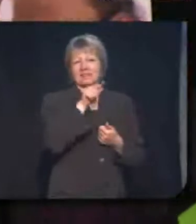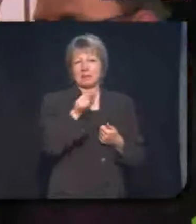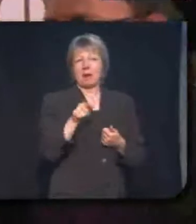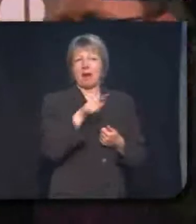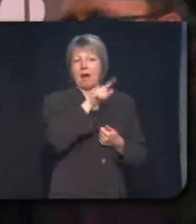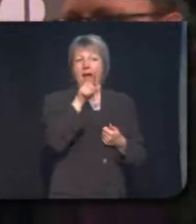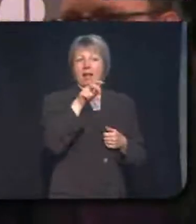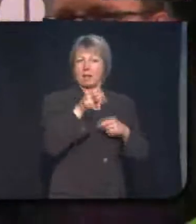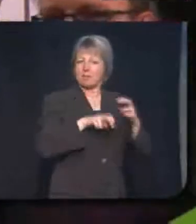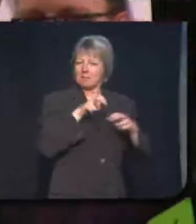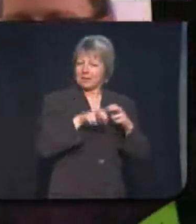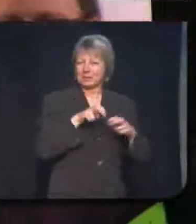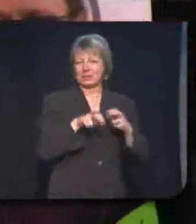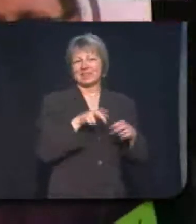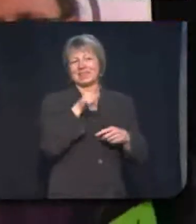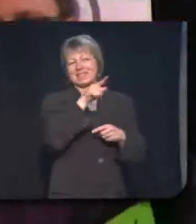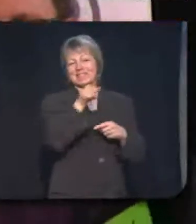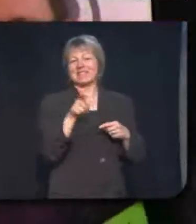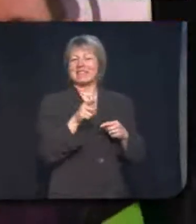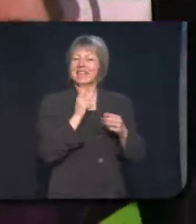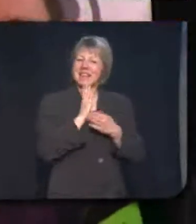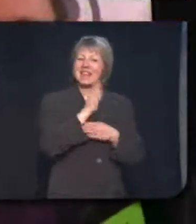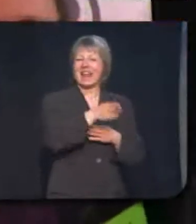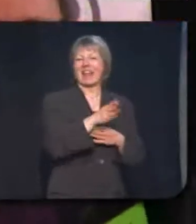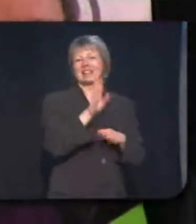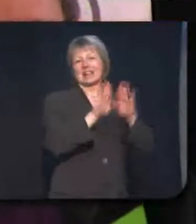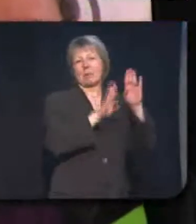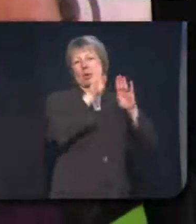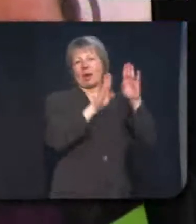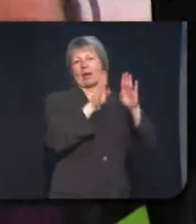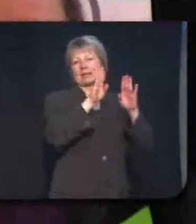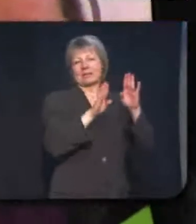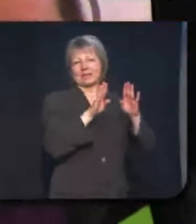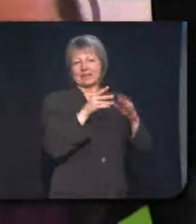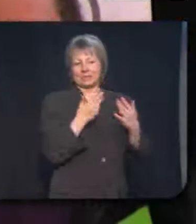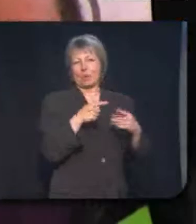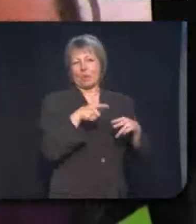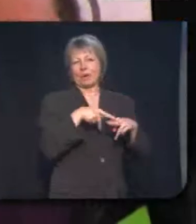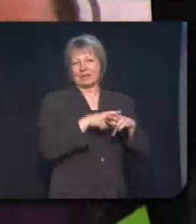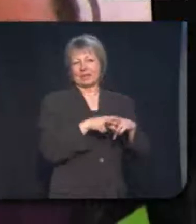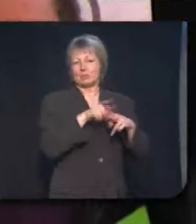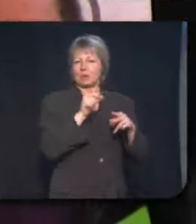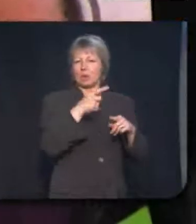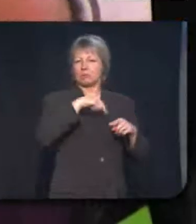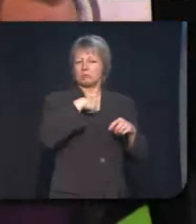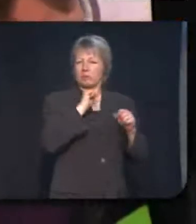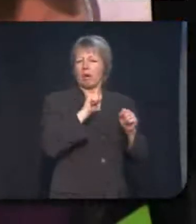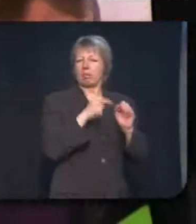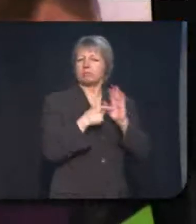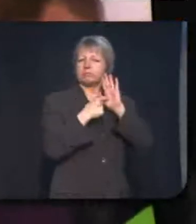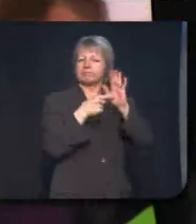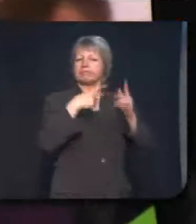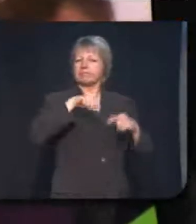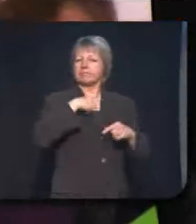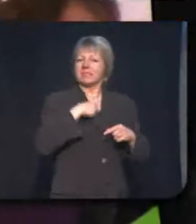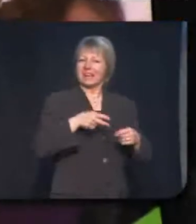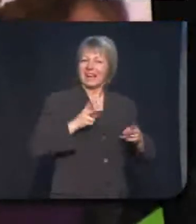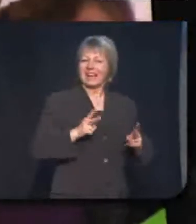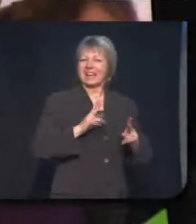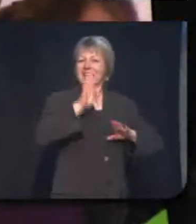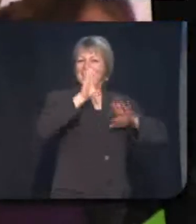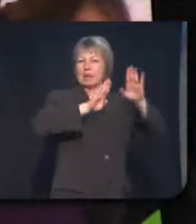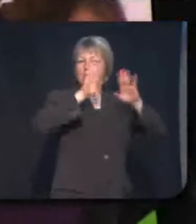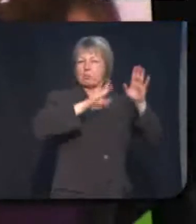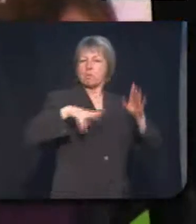was perfekt zu unserem Wahlprogramm passt damit können wir vorleben dass wir für direkte Demokratie stehen für